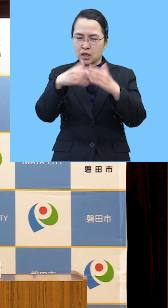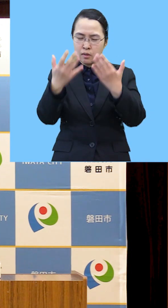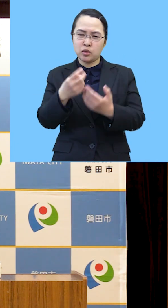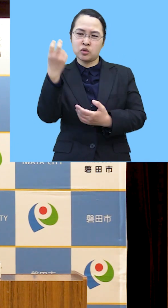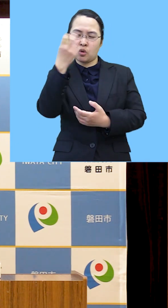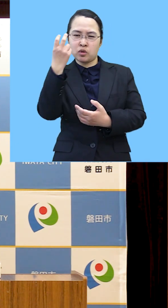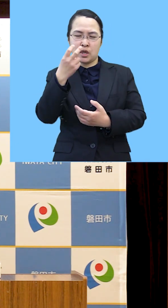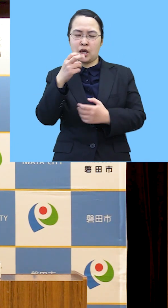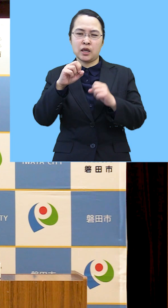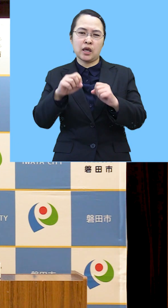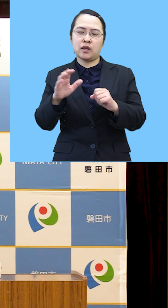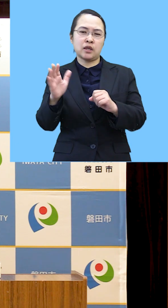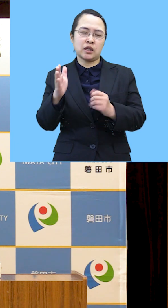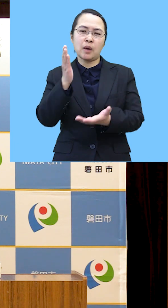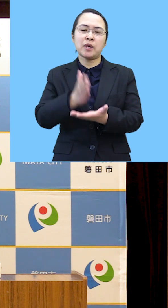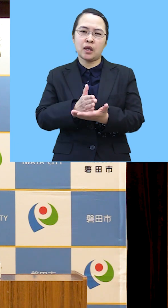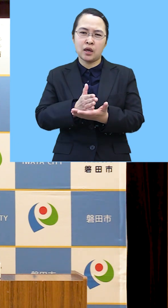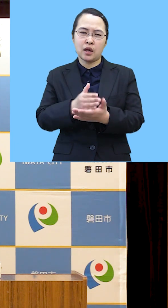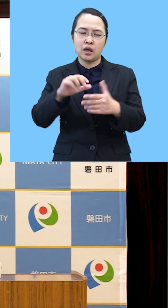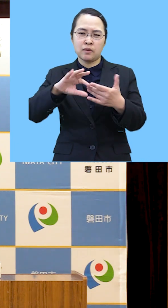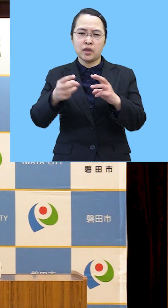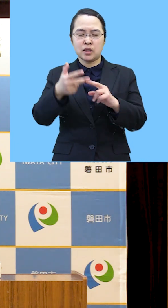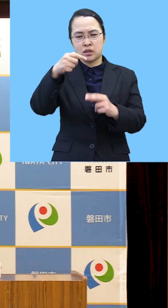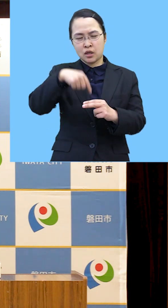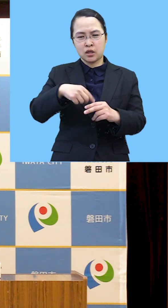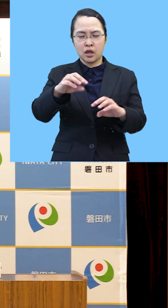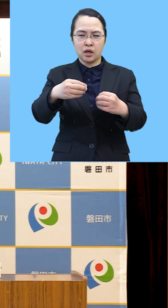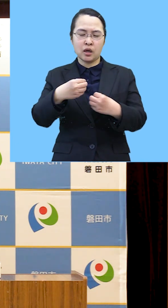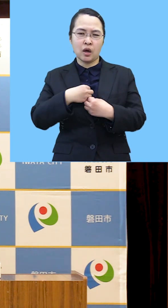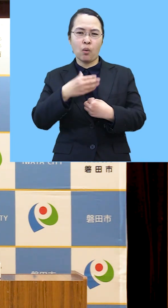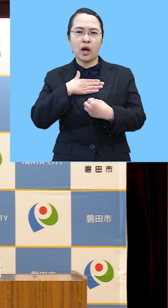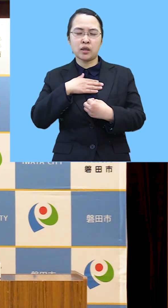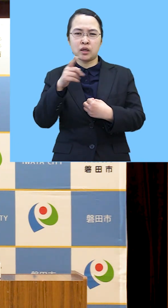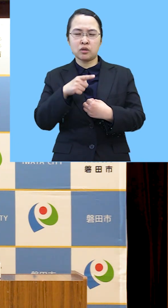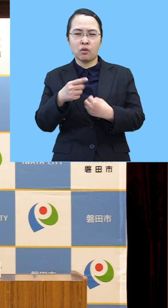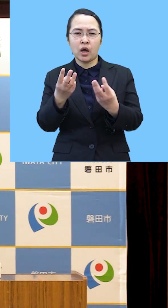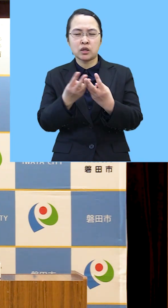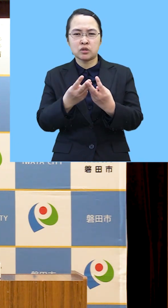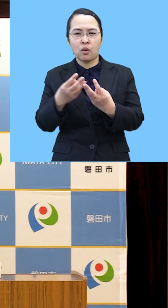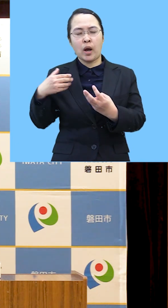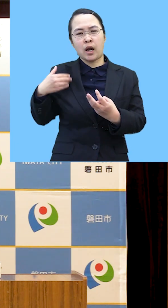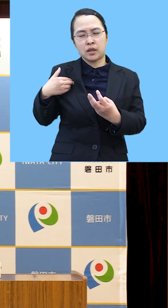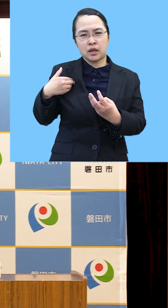ませんので、磐田市でどのぐらい陽性者数がいるのかという数字は正直